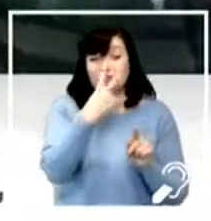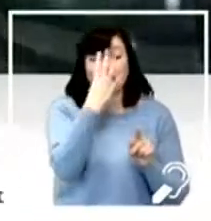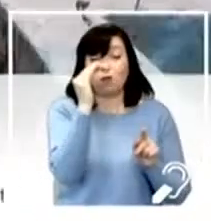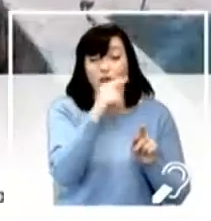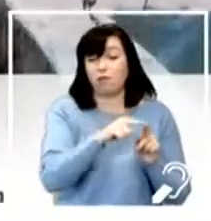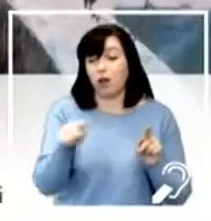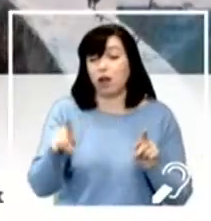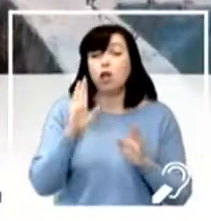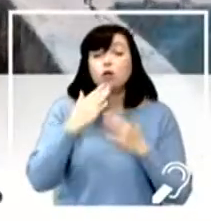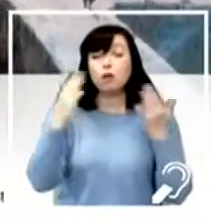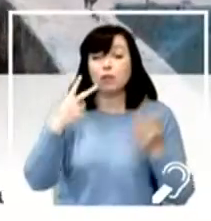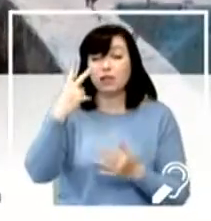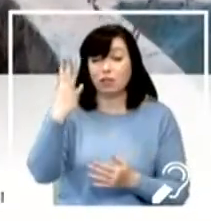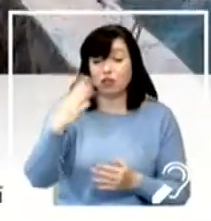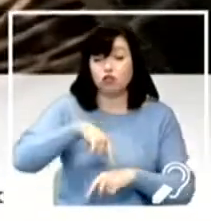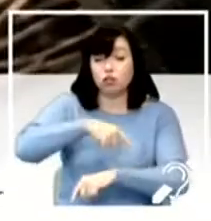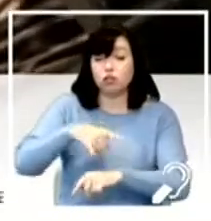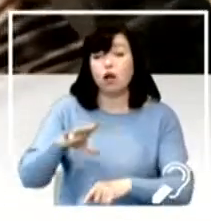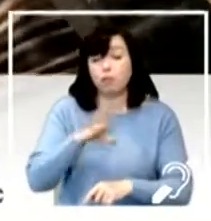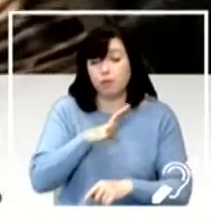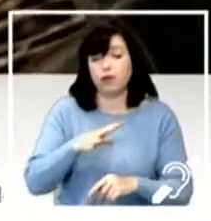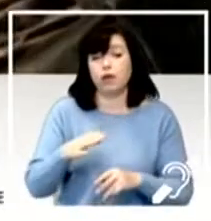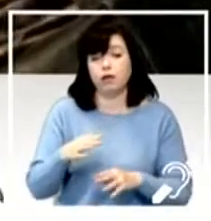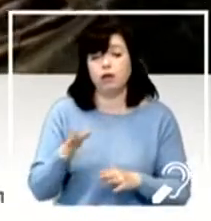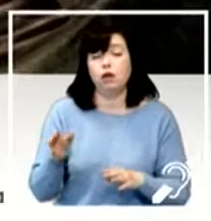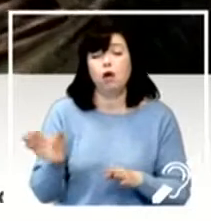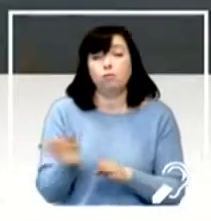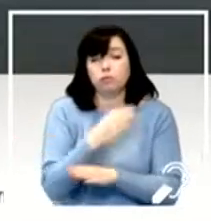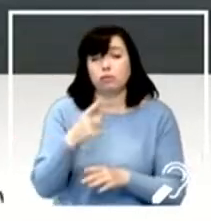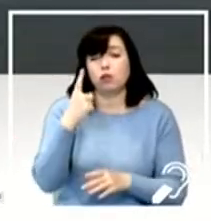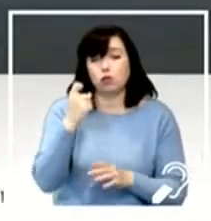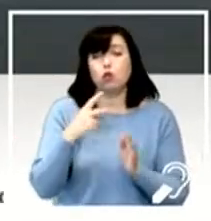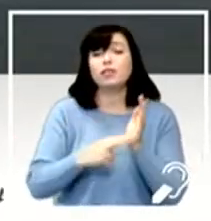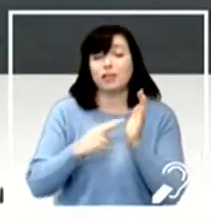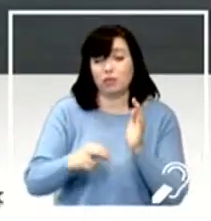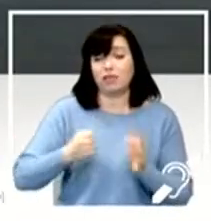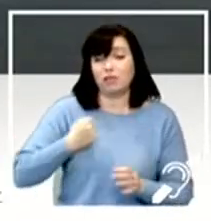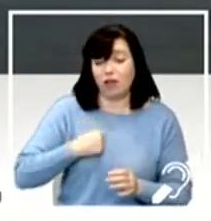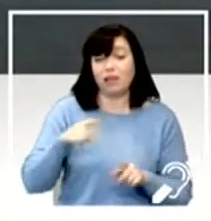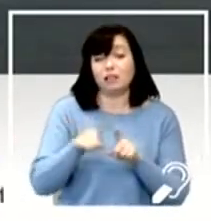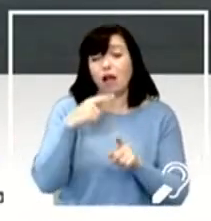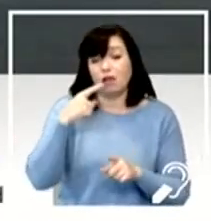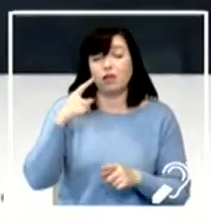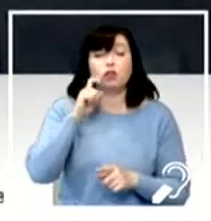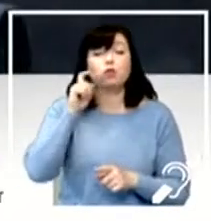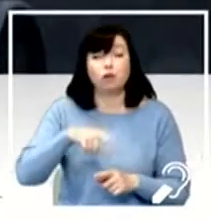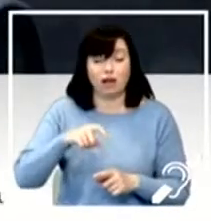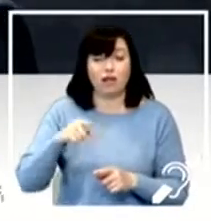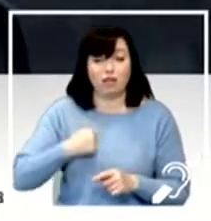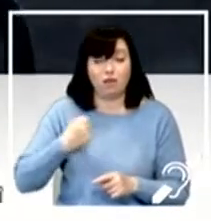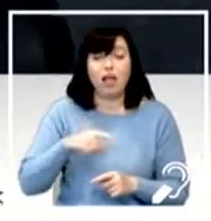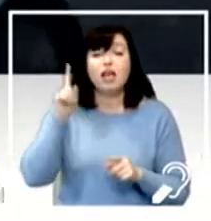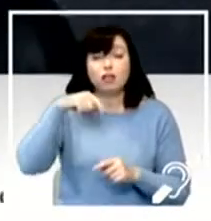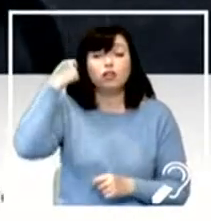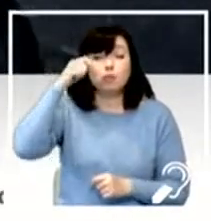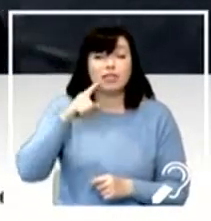februarie. Numai în ultimele 24 de ore ar fi fost eliminați 710 militari ai Moscovei, susțin comandanții de la Kiev. Chiar și președintele